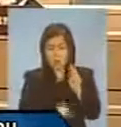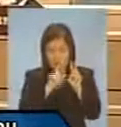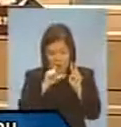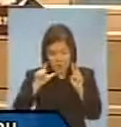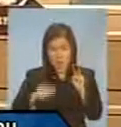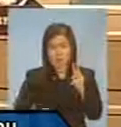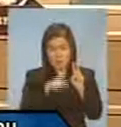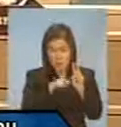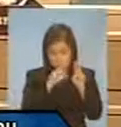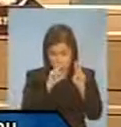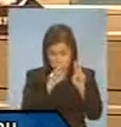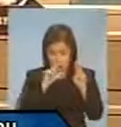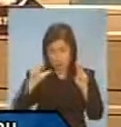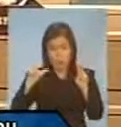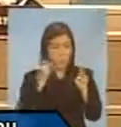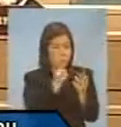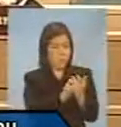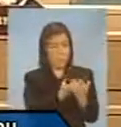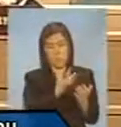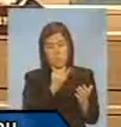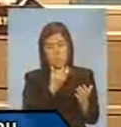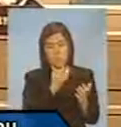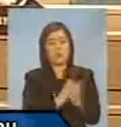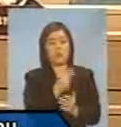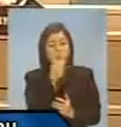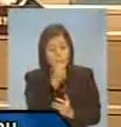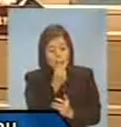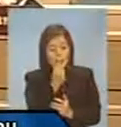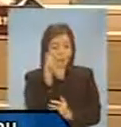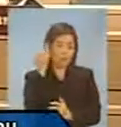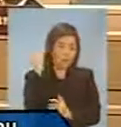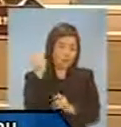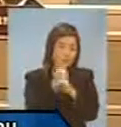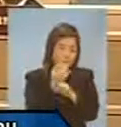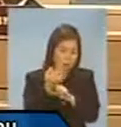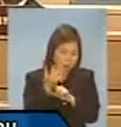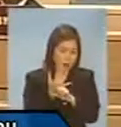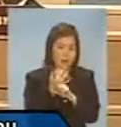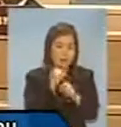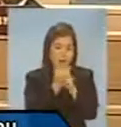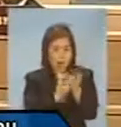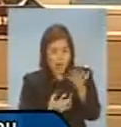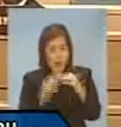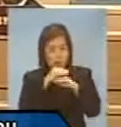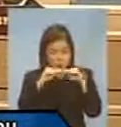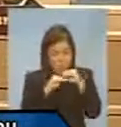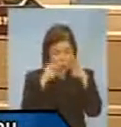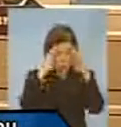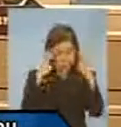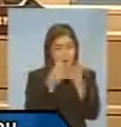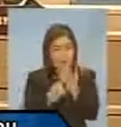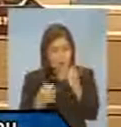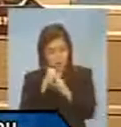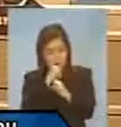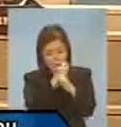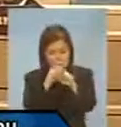ล้านล้านเนี่ยไม่ใช่น้อยนะก็ต้องดูผลงานกันดูซิว่ามีผลงานเป็นยังไงประสบการณ์เป็นยังไงท